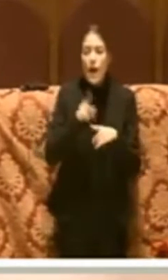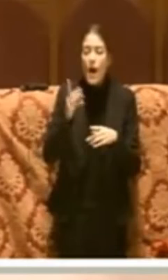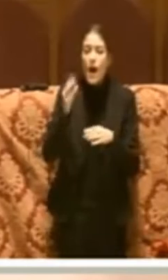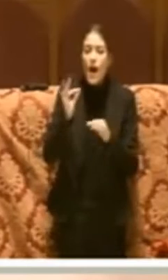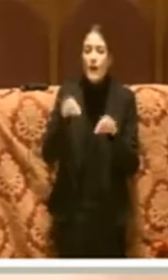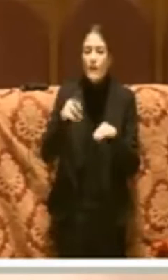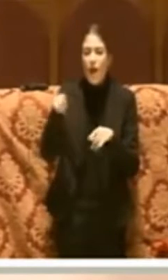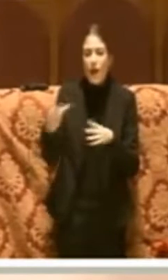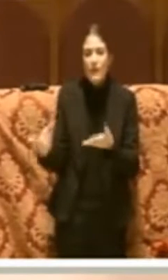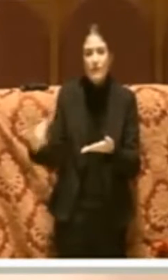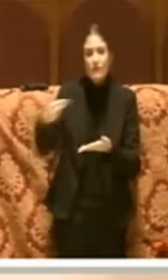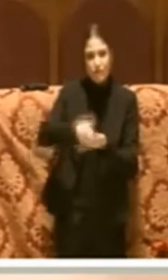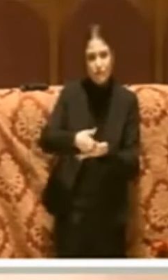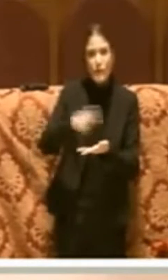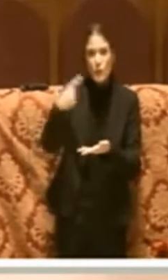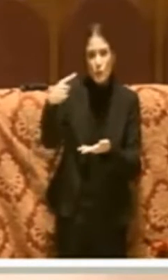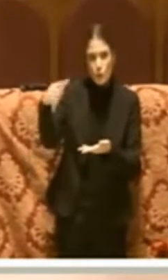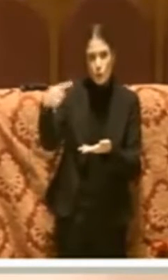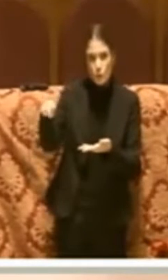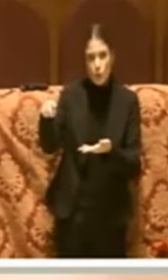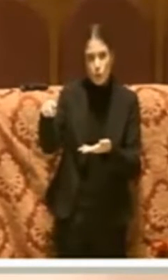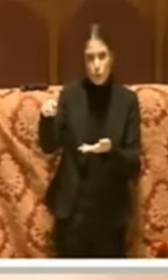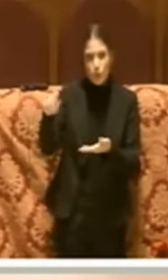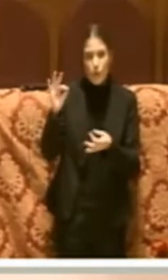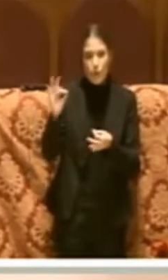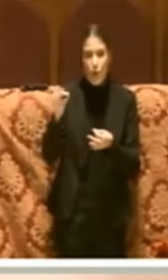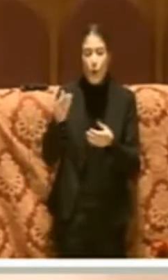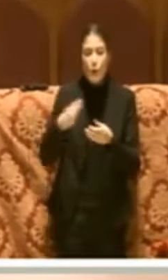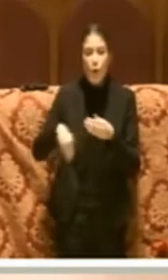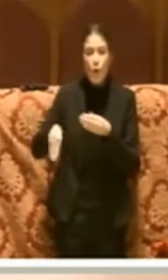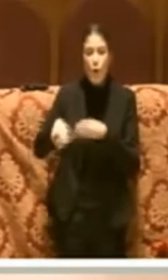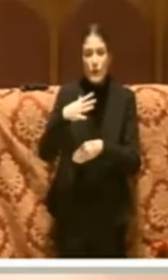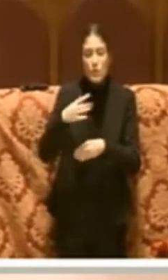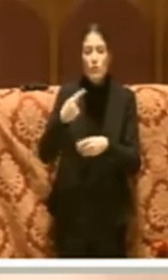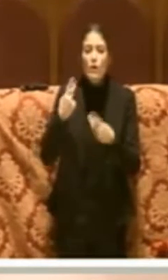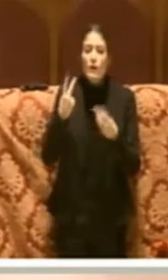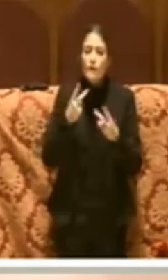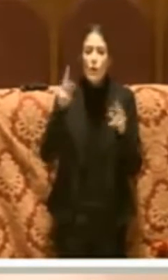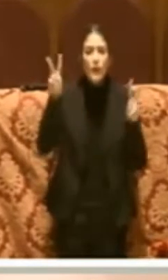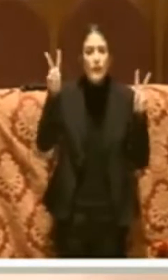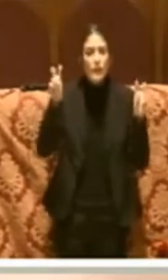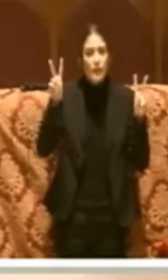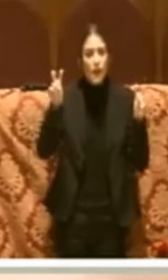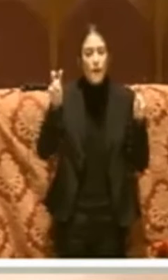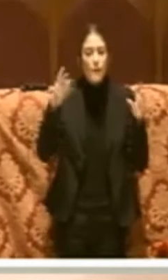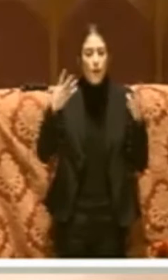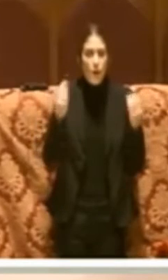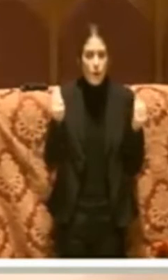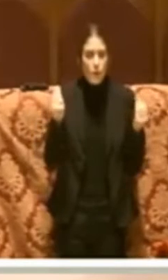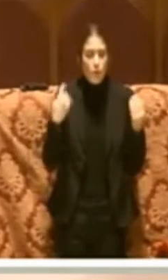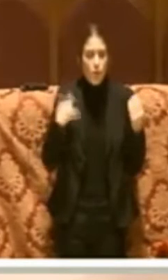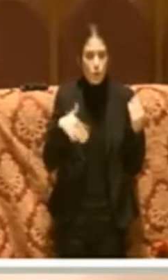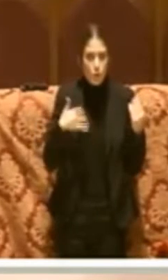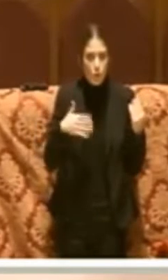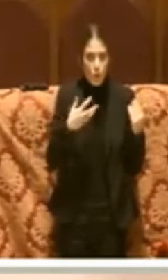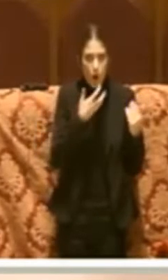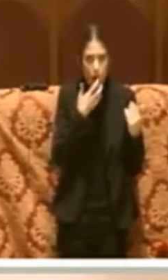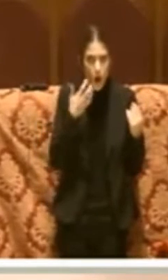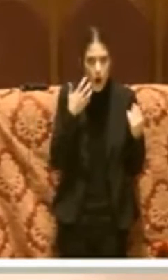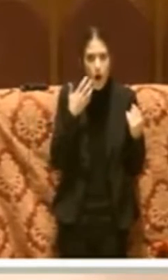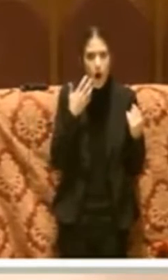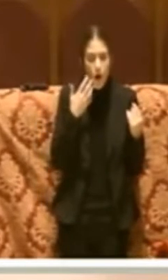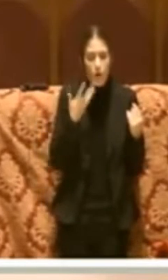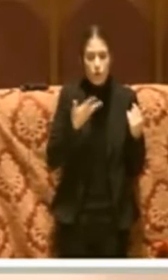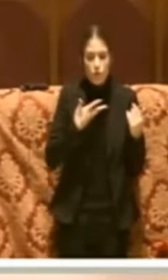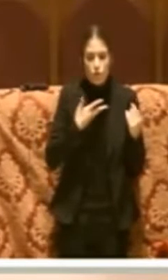richiesta per una commissione e siccome il tema è molto sentito e sappiamo benissimo ci sono dei